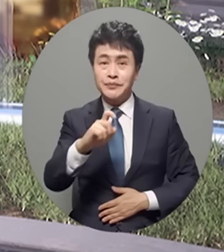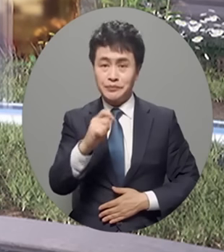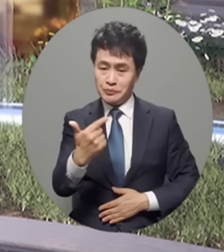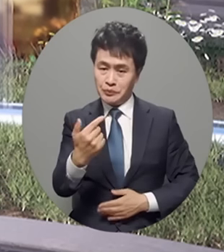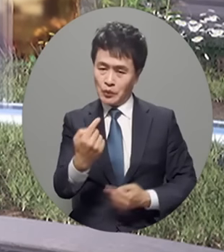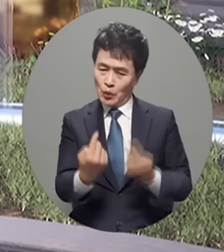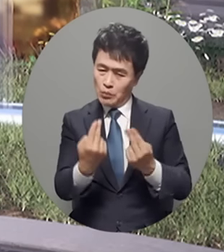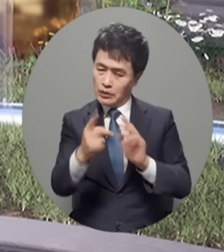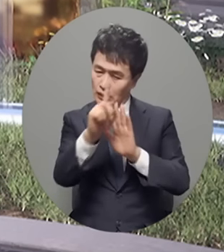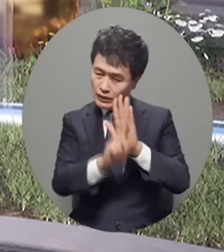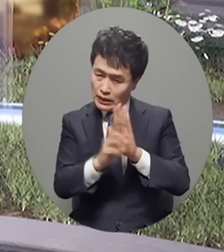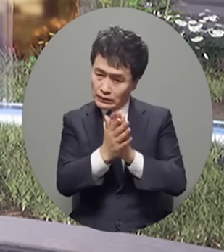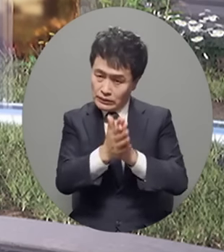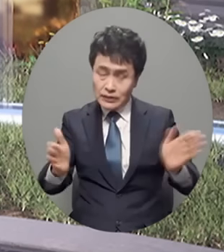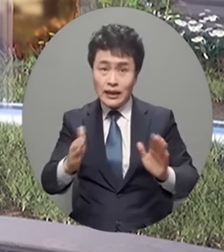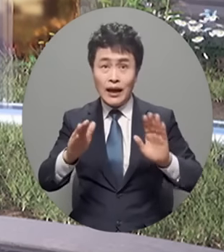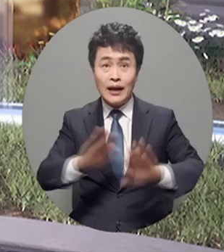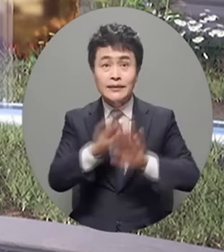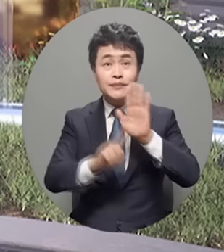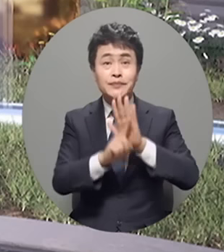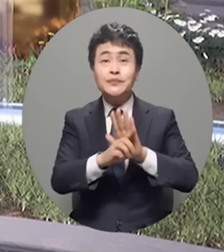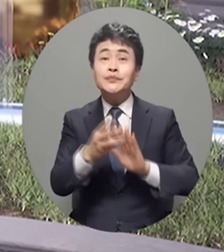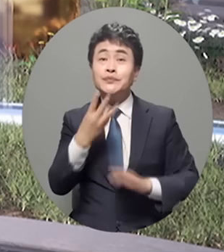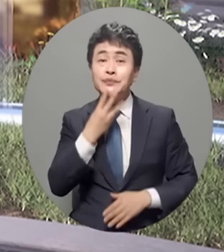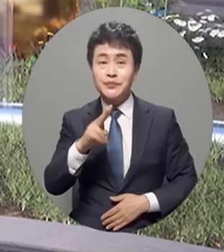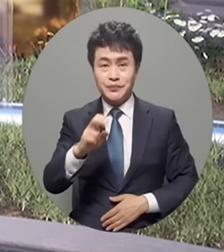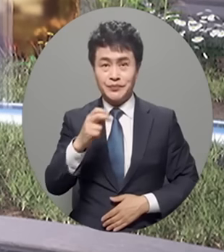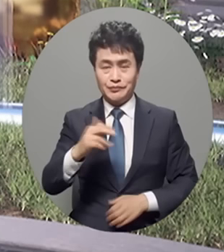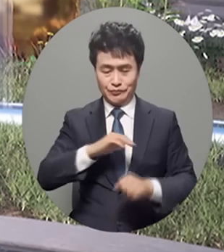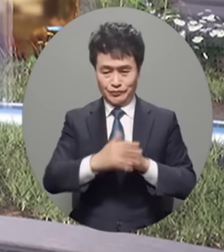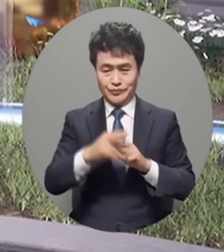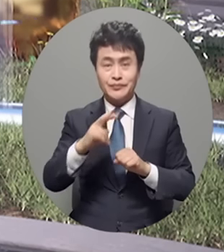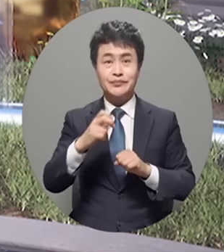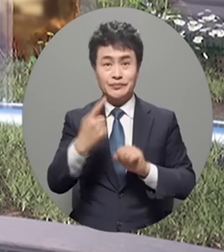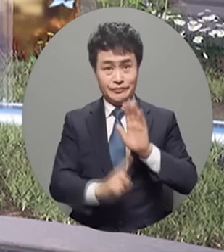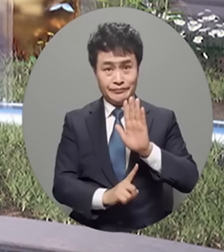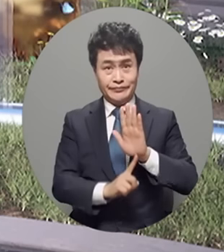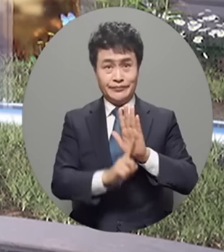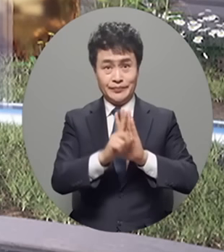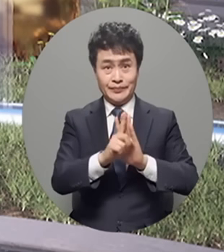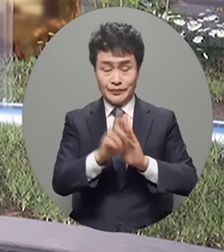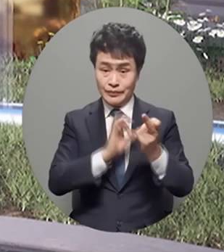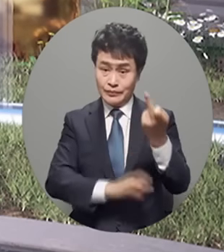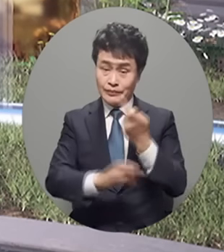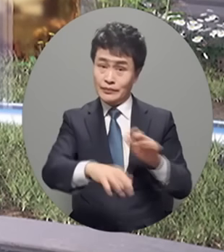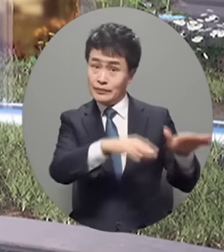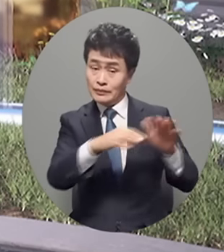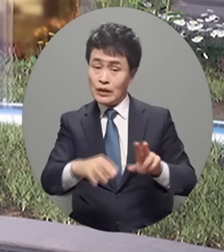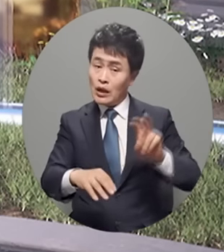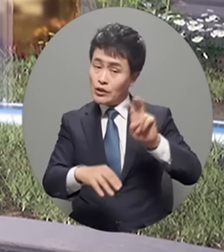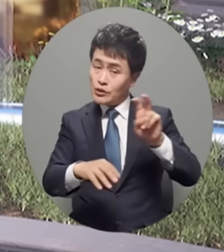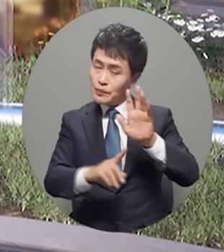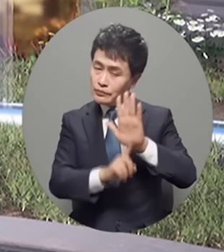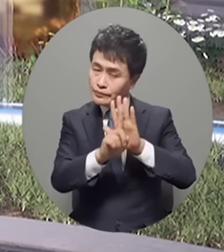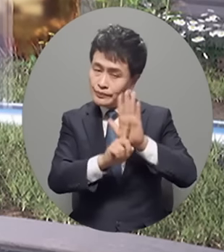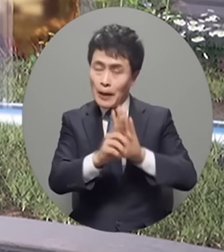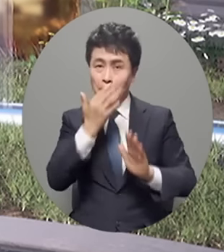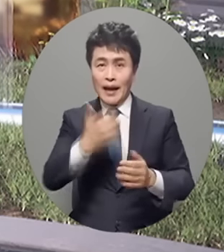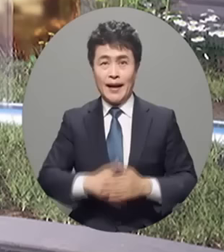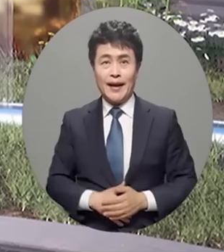오늘보다 낮게 시작하겠습니다. 한낮의 기온은 서울 27도, 대구 27도까지 오르겠고 동해안 지방은 20도 안팎에